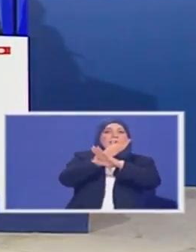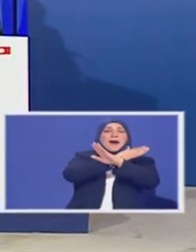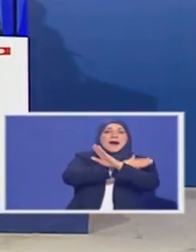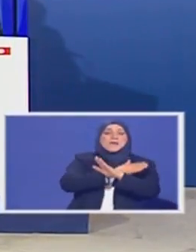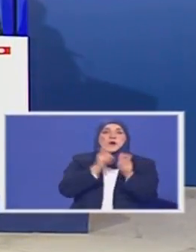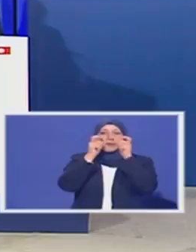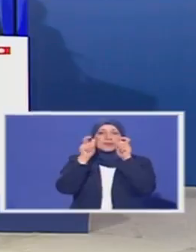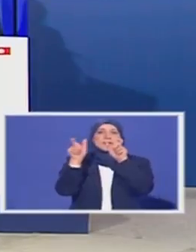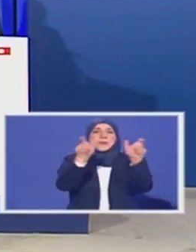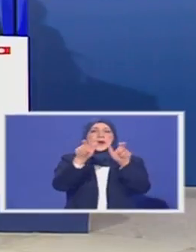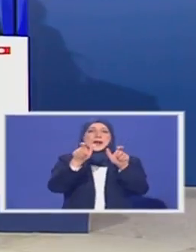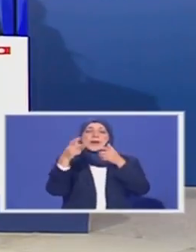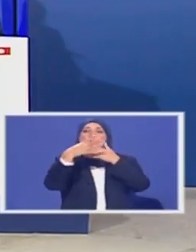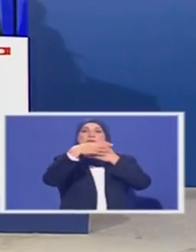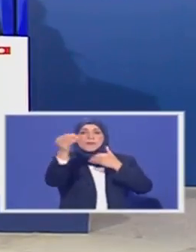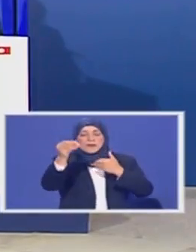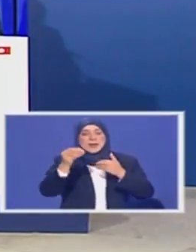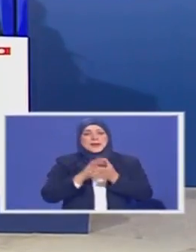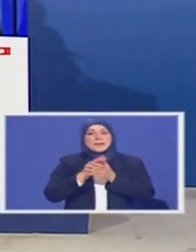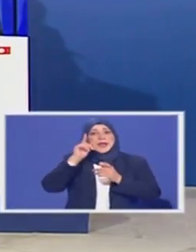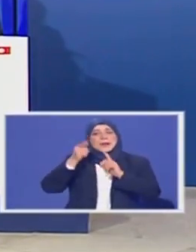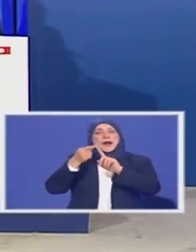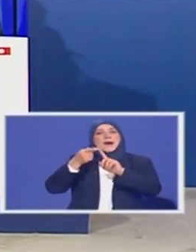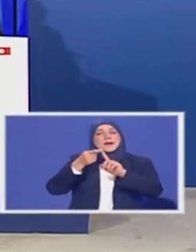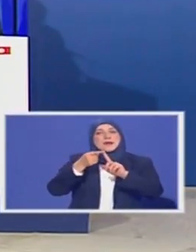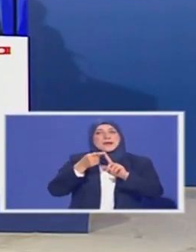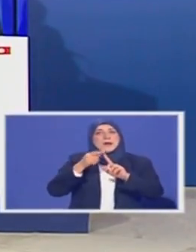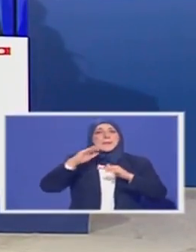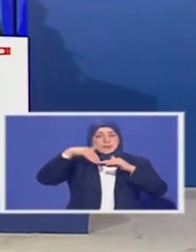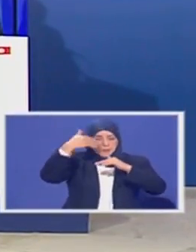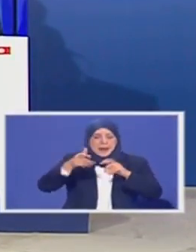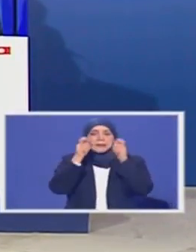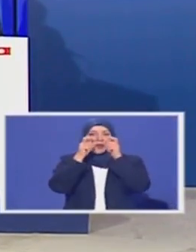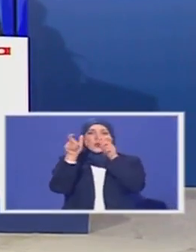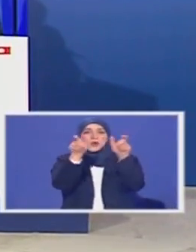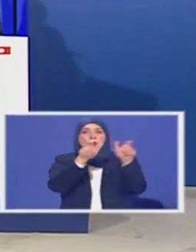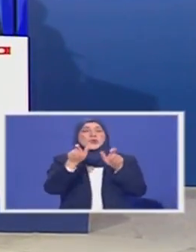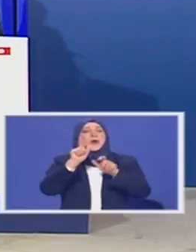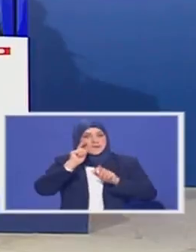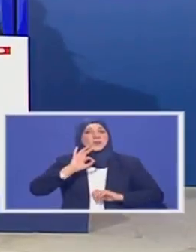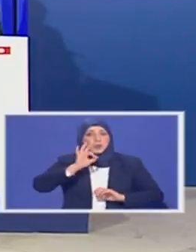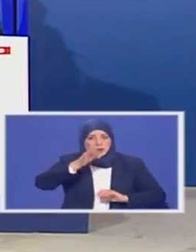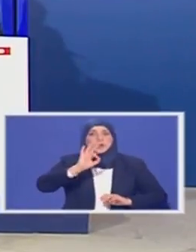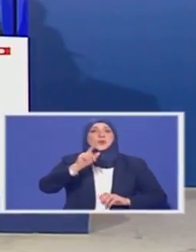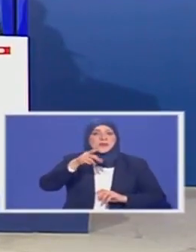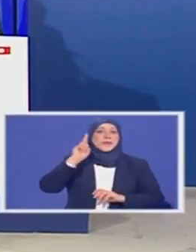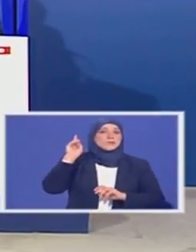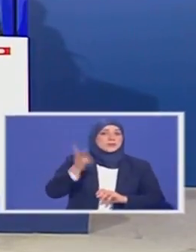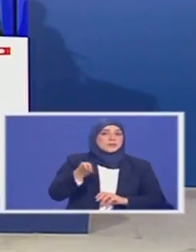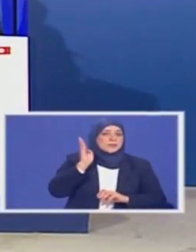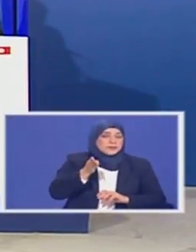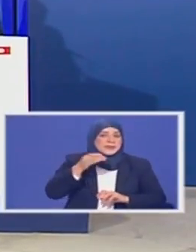تكون مراقبة خارجية، وبعد ذلك ثم معناها العقوبات المتدرجة حسب